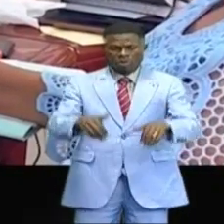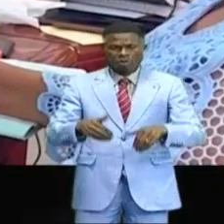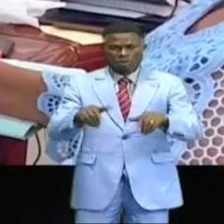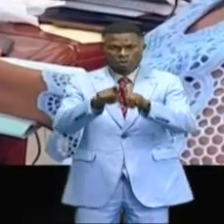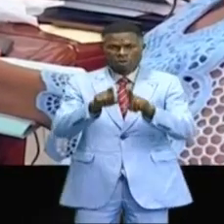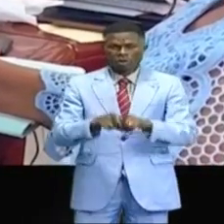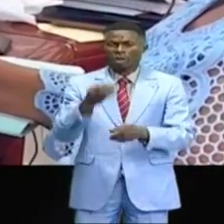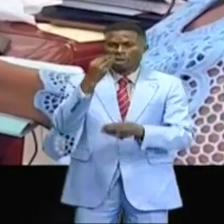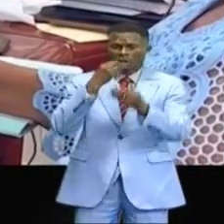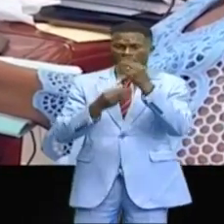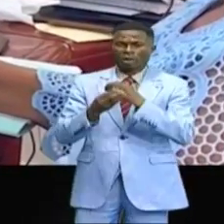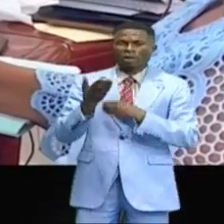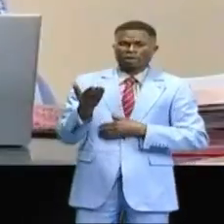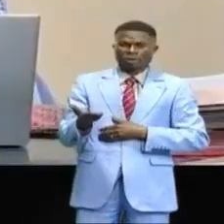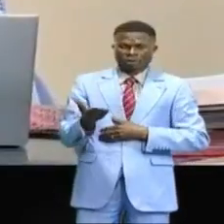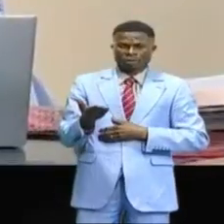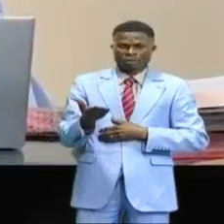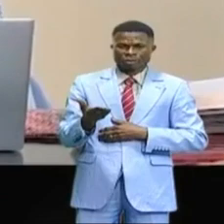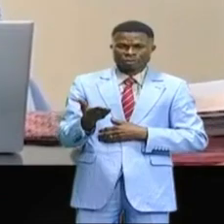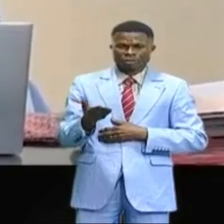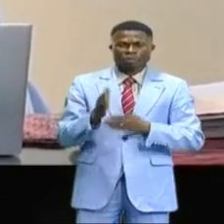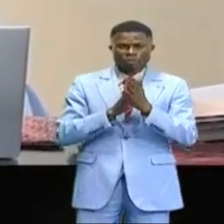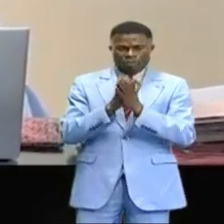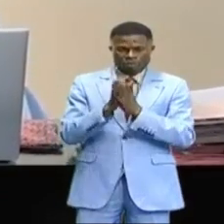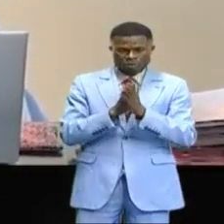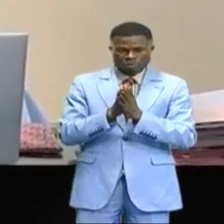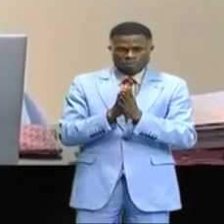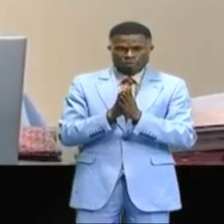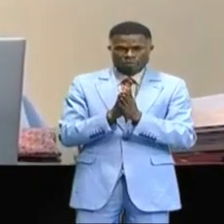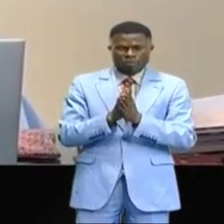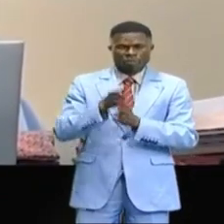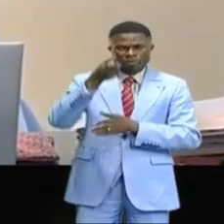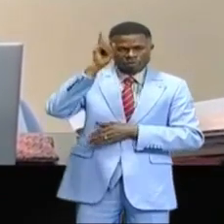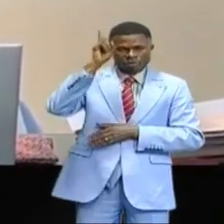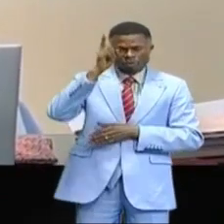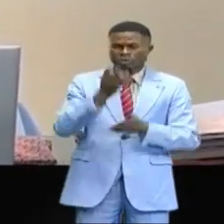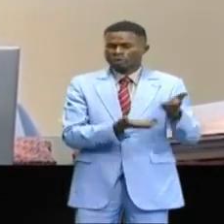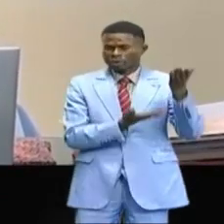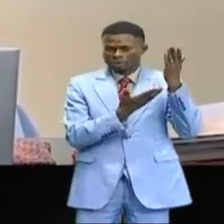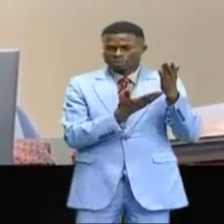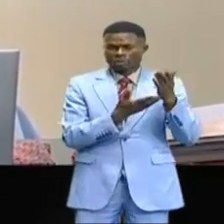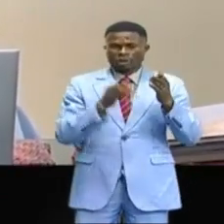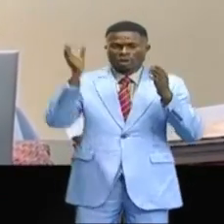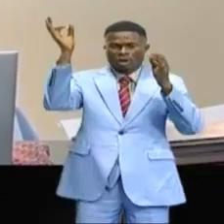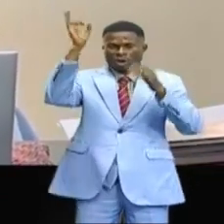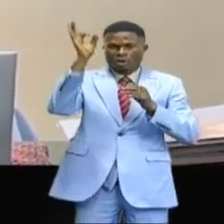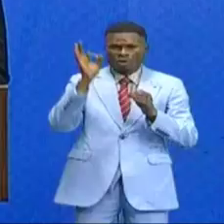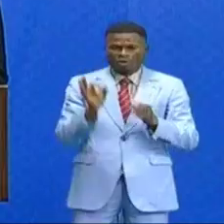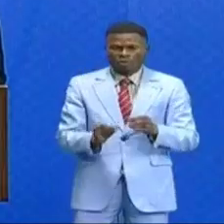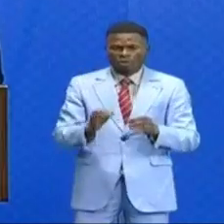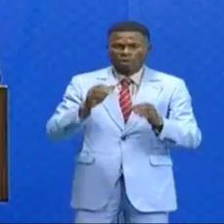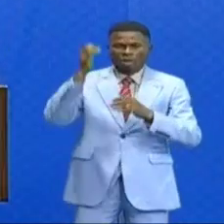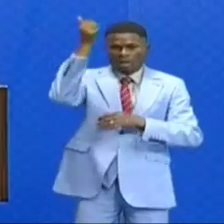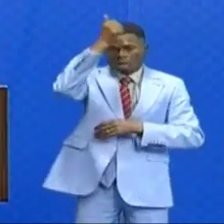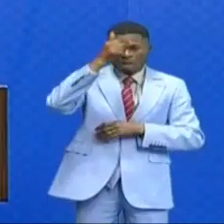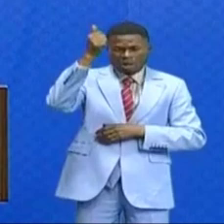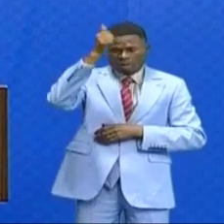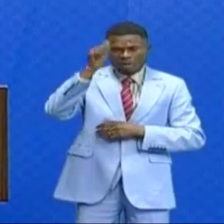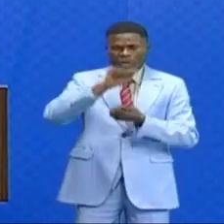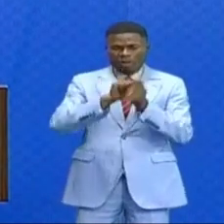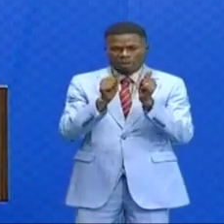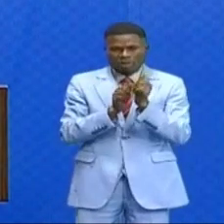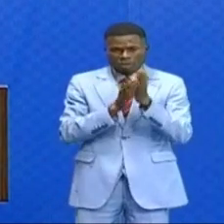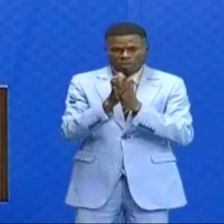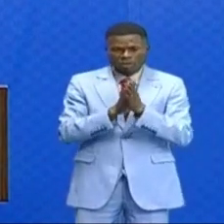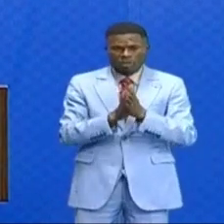et l'alimentation. Elle constitue les plus importants forums au niveau continental sur les questions